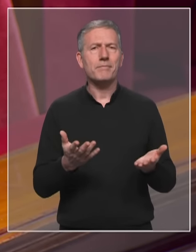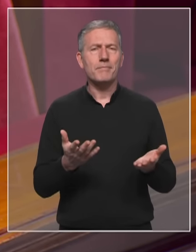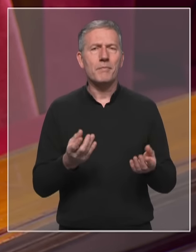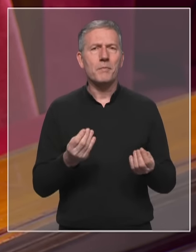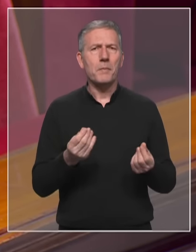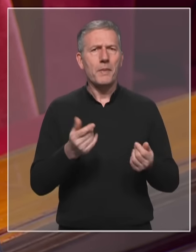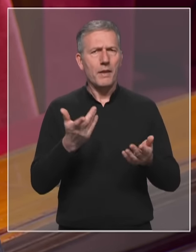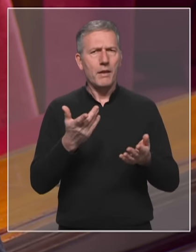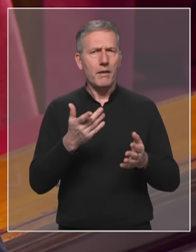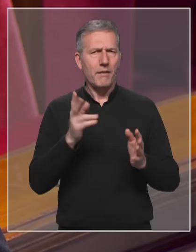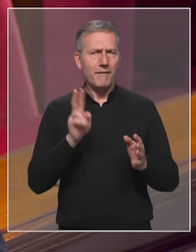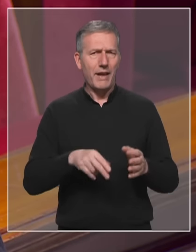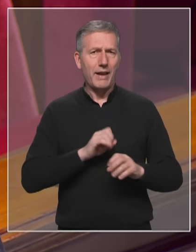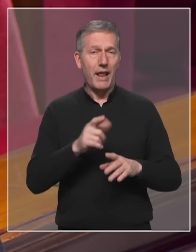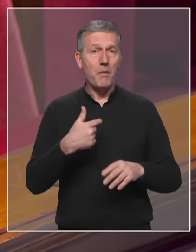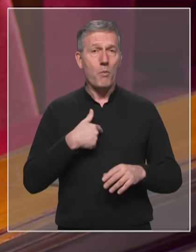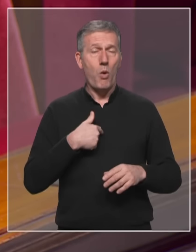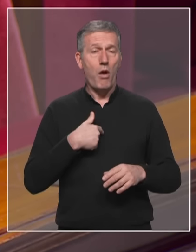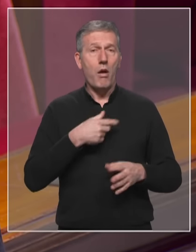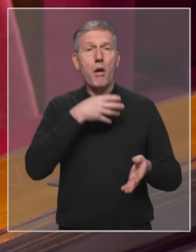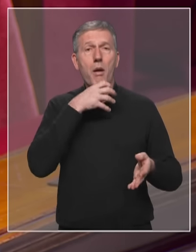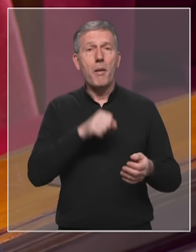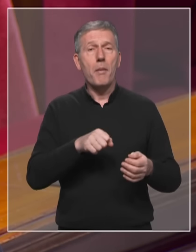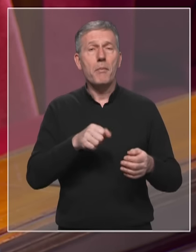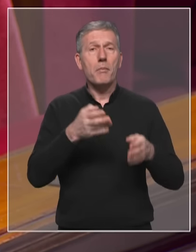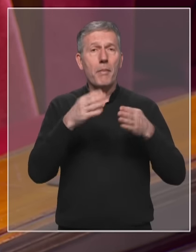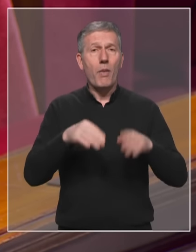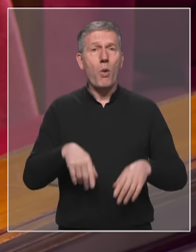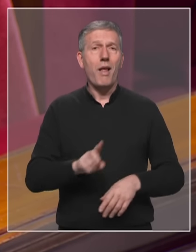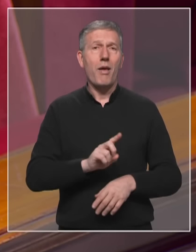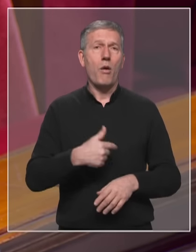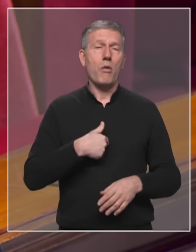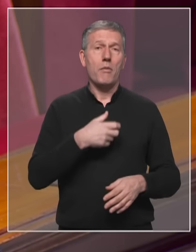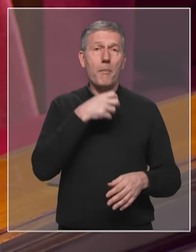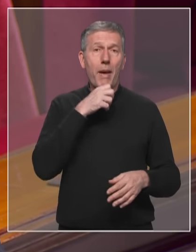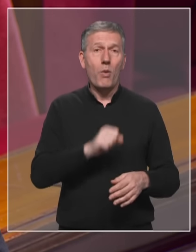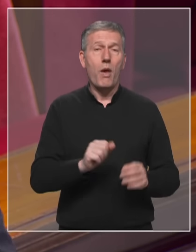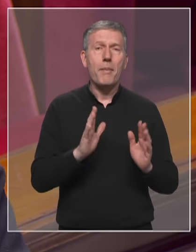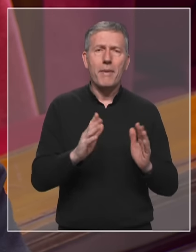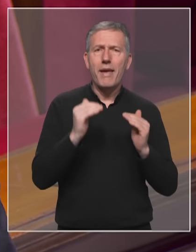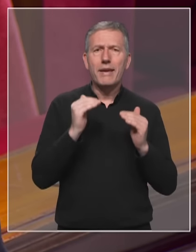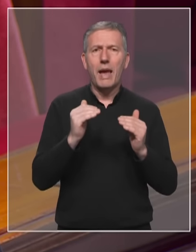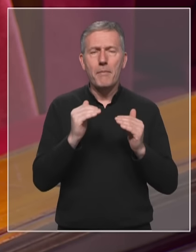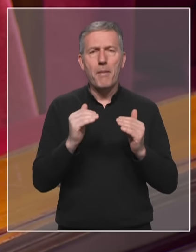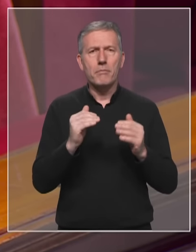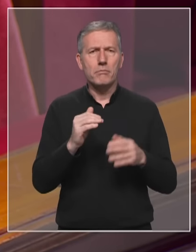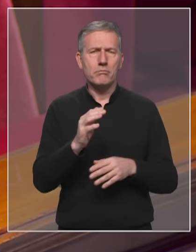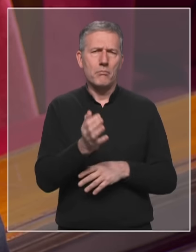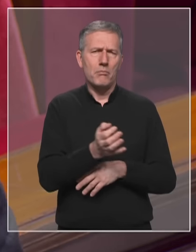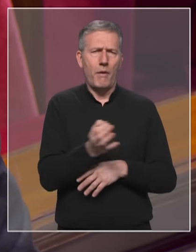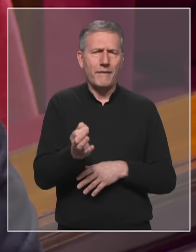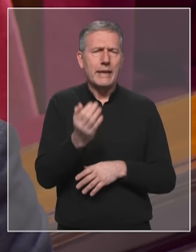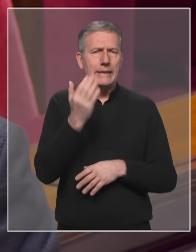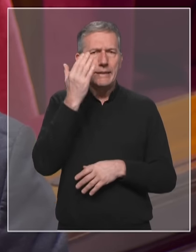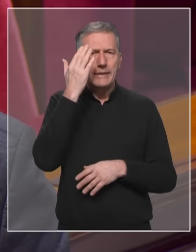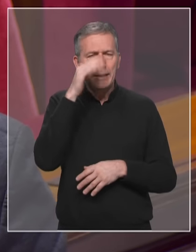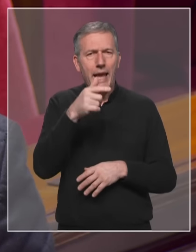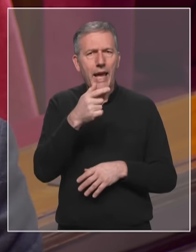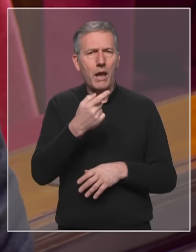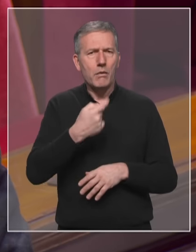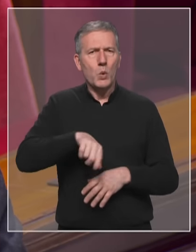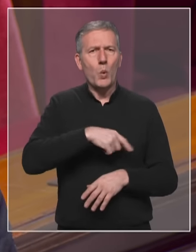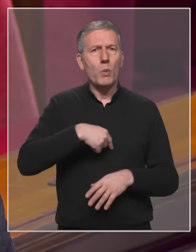vous l'avez noté, je ne suis pas le Père Noël non plus. Mais tout de même, nous avons parfaitement conscience de la